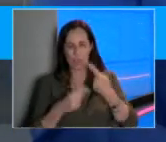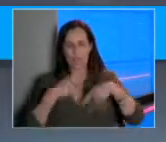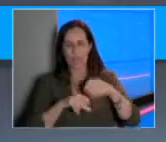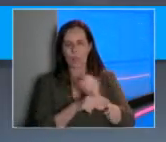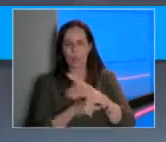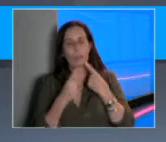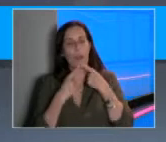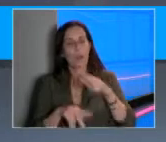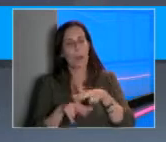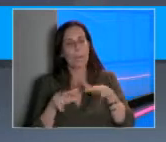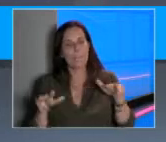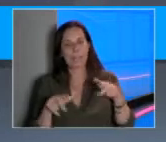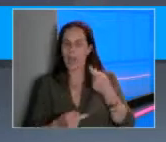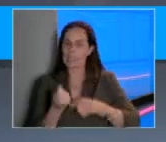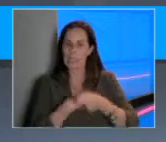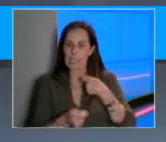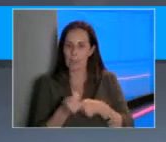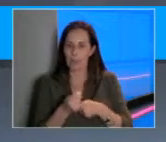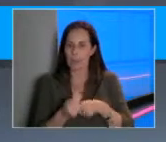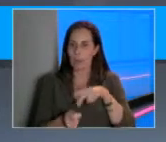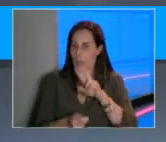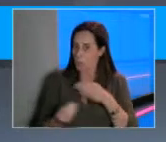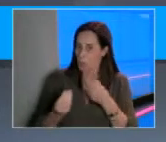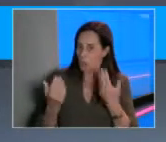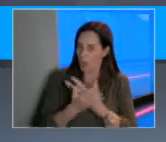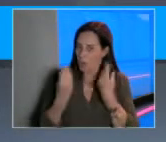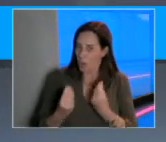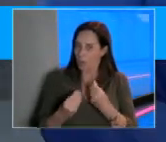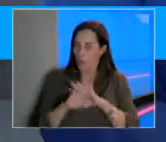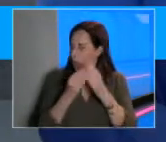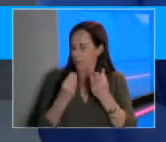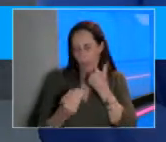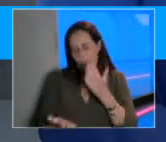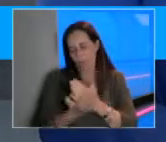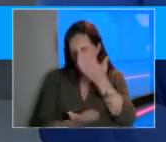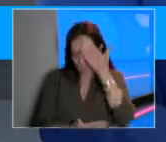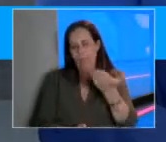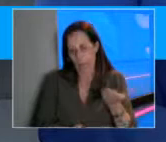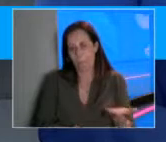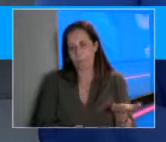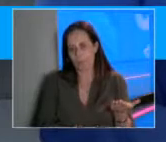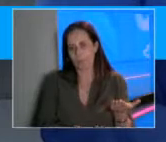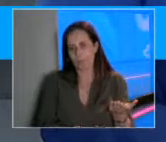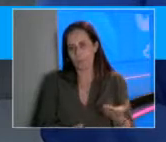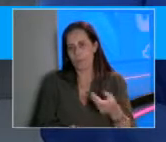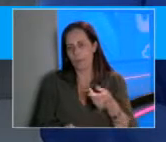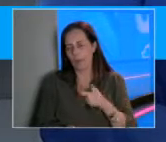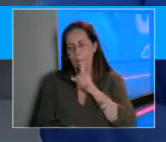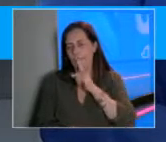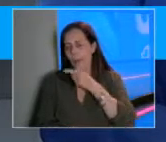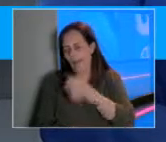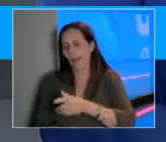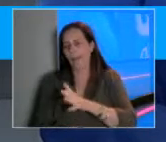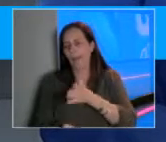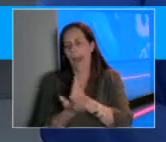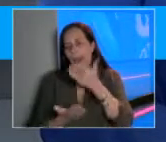קורונה, אנחנו דיברנו על מצב עסקים. יש כאן בשורה מסוימת, כי את כל הדברים הרעים אנחנו מכירים, את הקצבאות המעטות, את